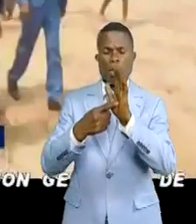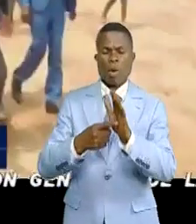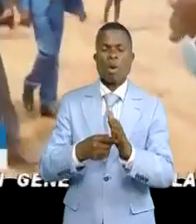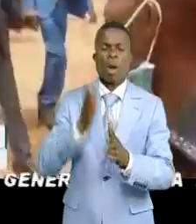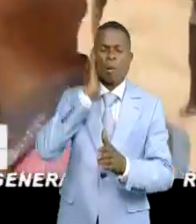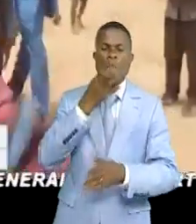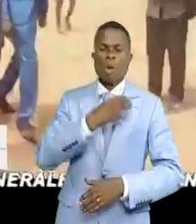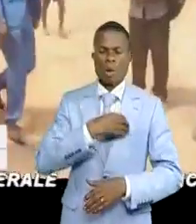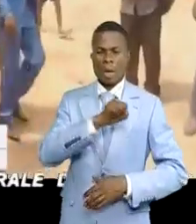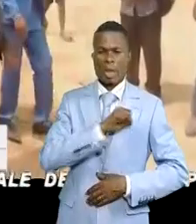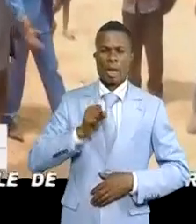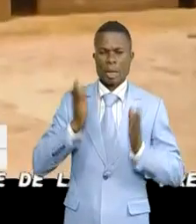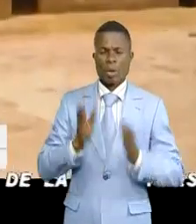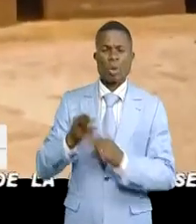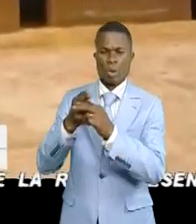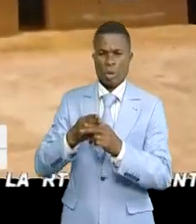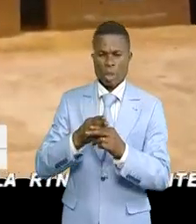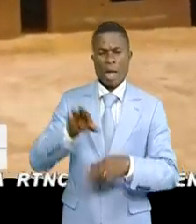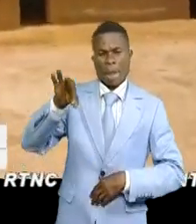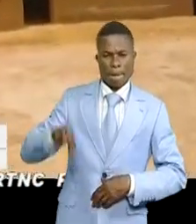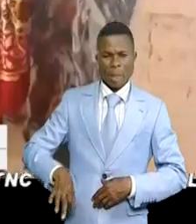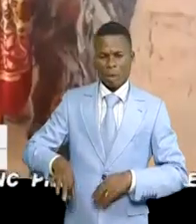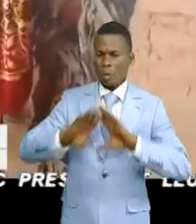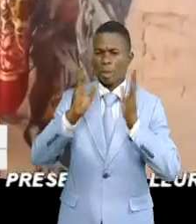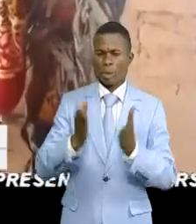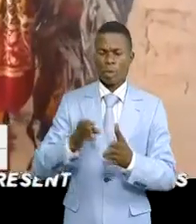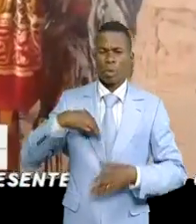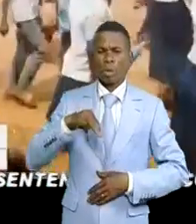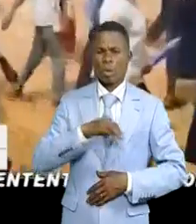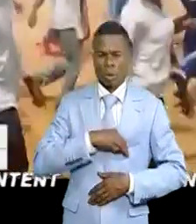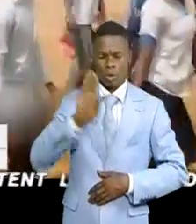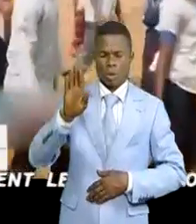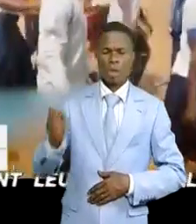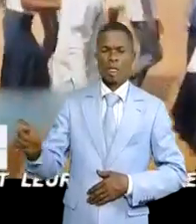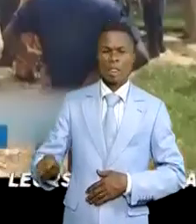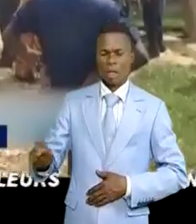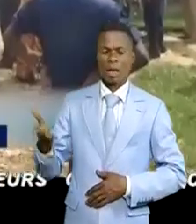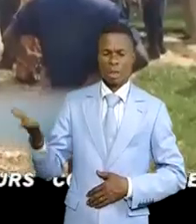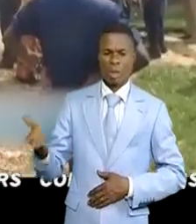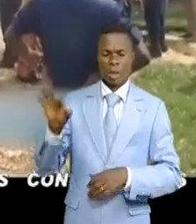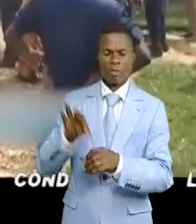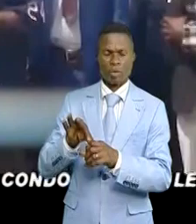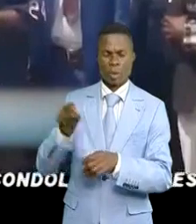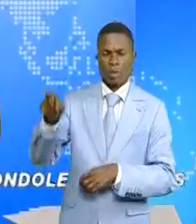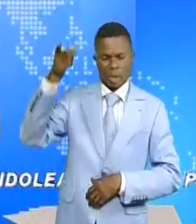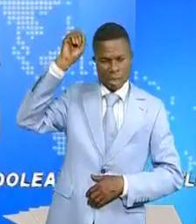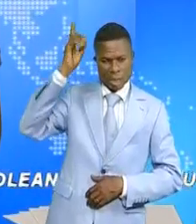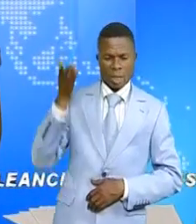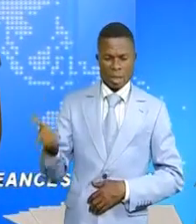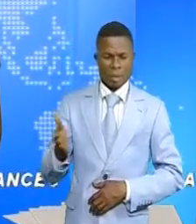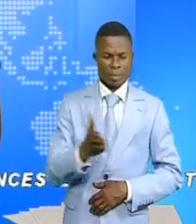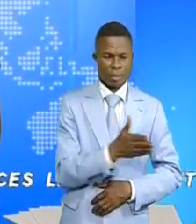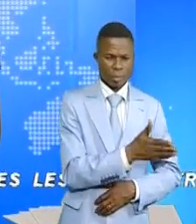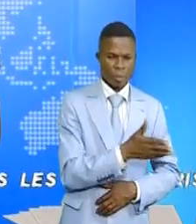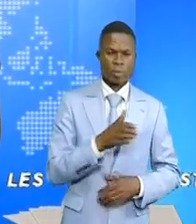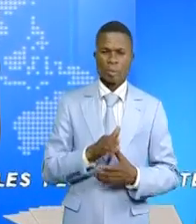ses sénateurs de veiller au bien-être des membres de sa circonscription électorale.